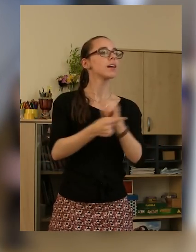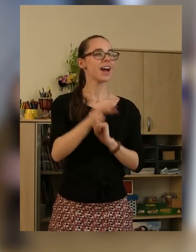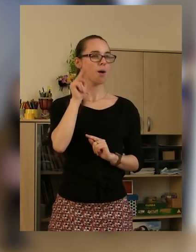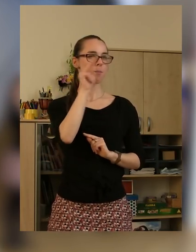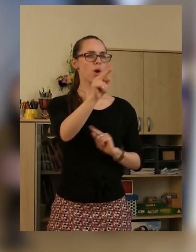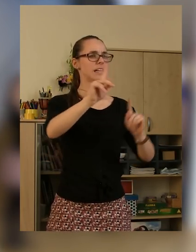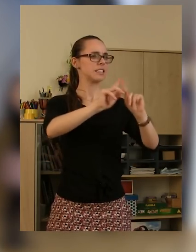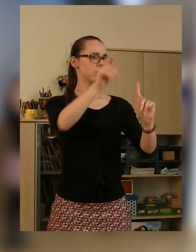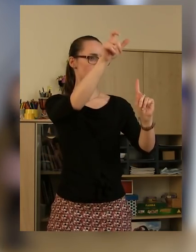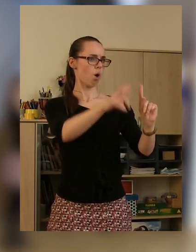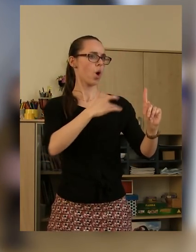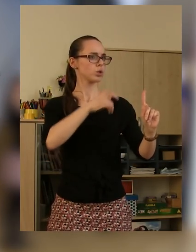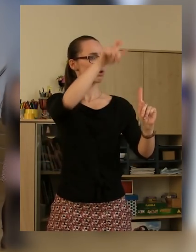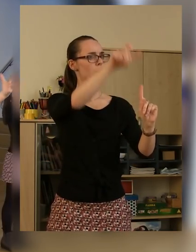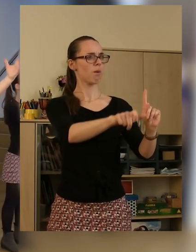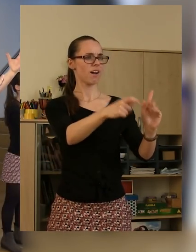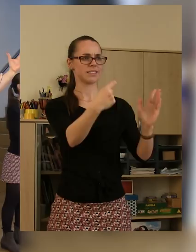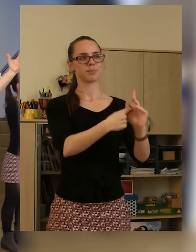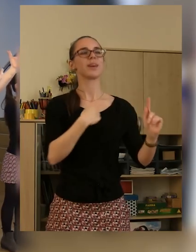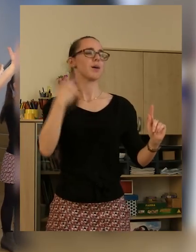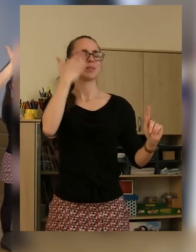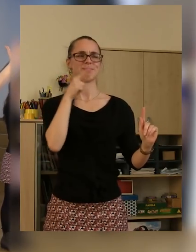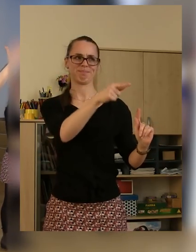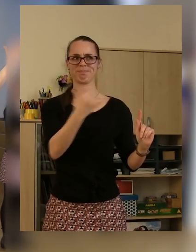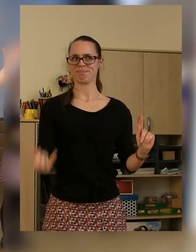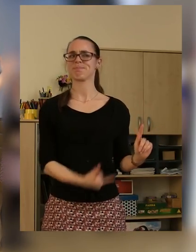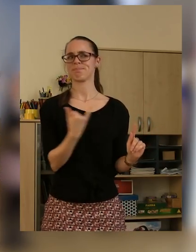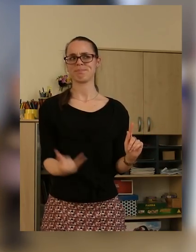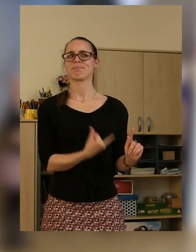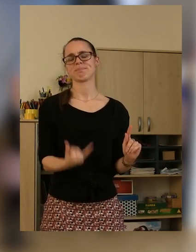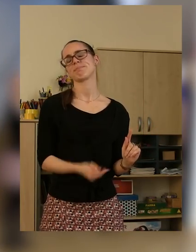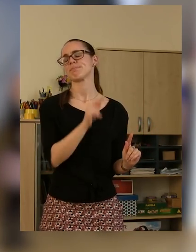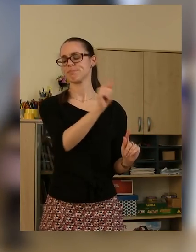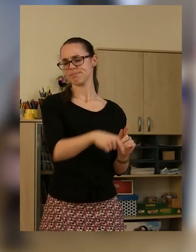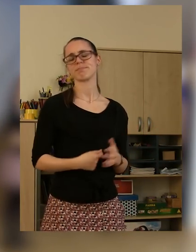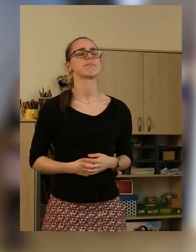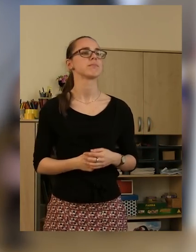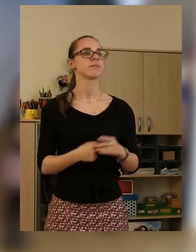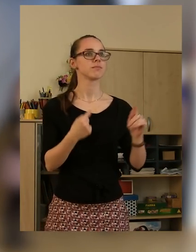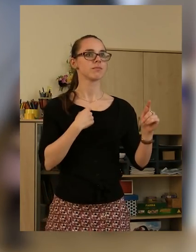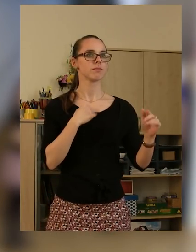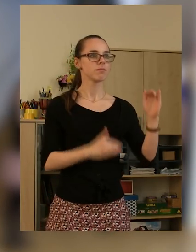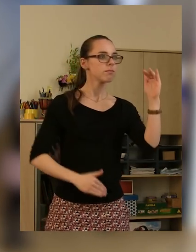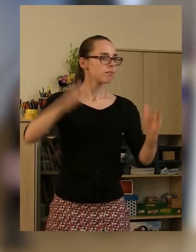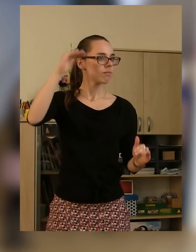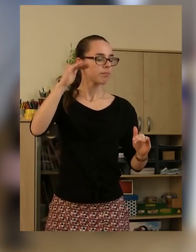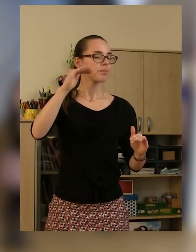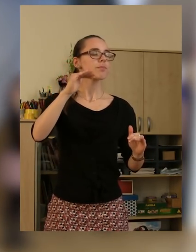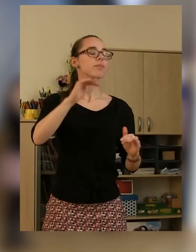snech jaksi pohybovat na velmi vysoké pozici. Mám strašně rád jeden konkrétní